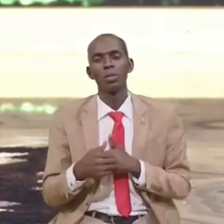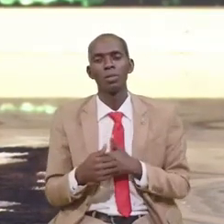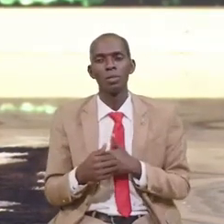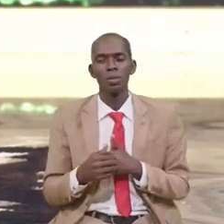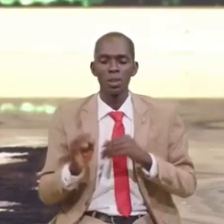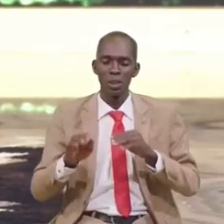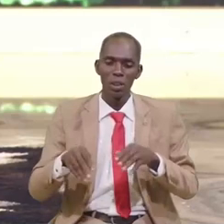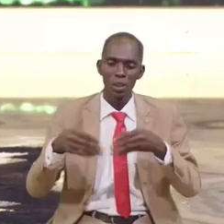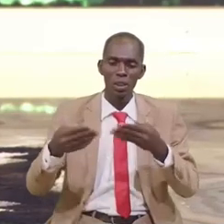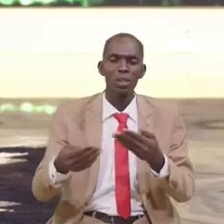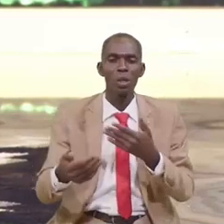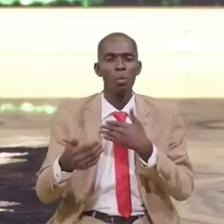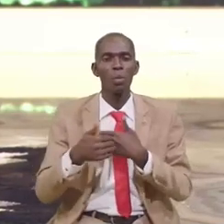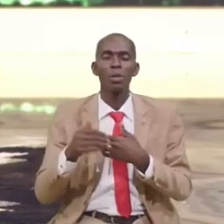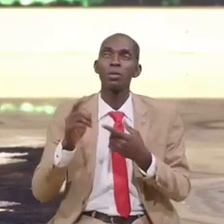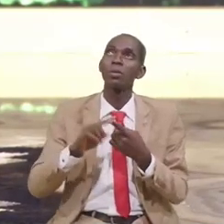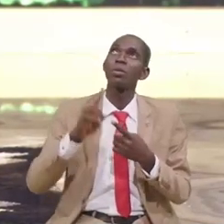Redonnez à Dieu